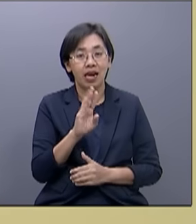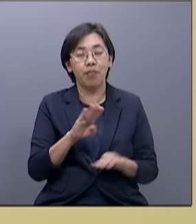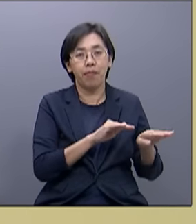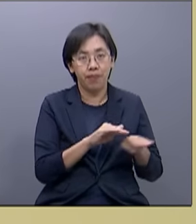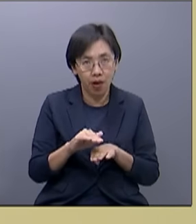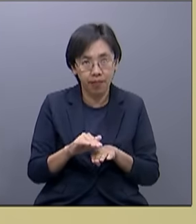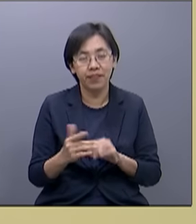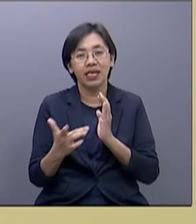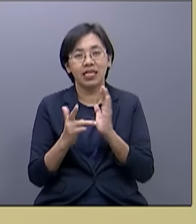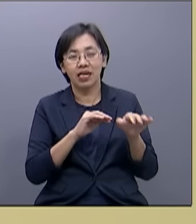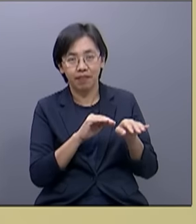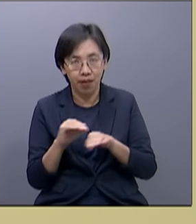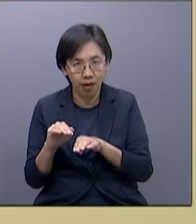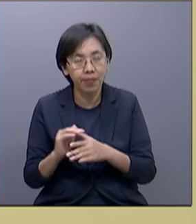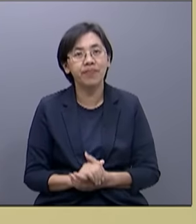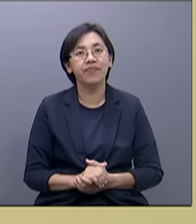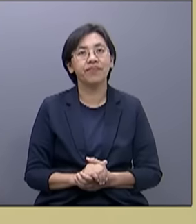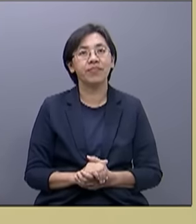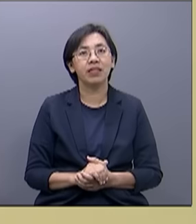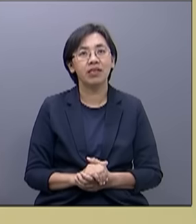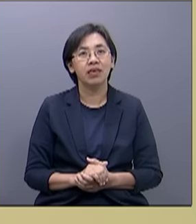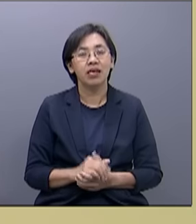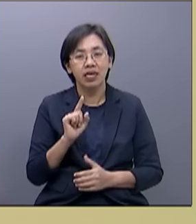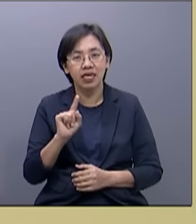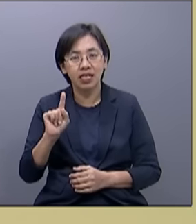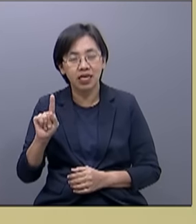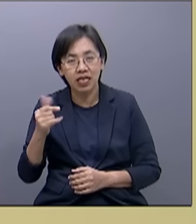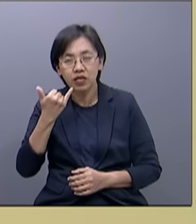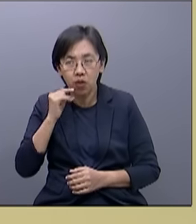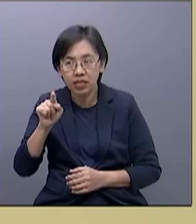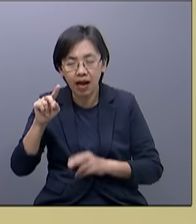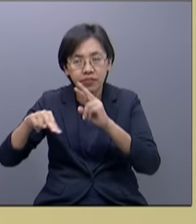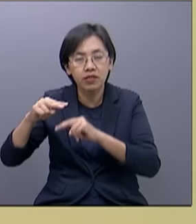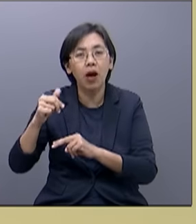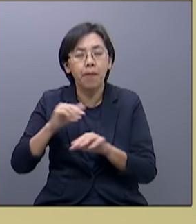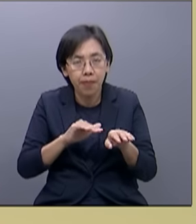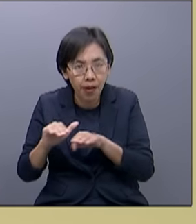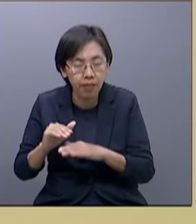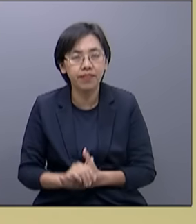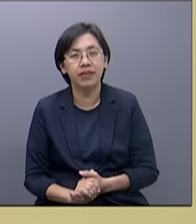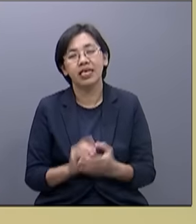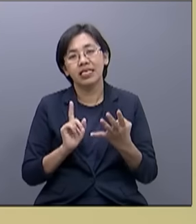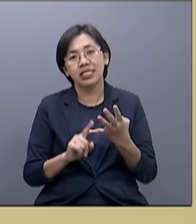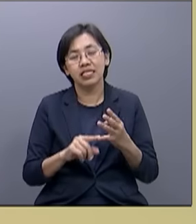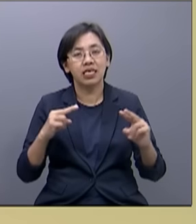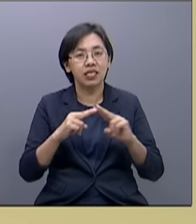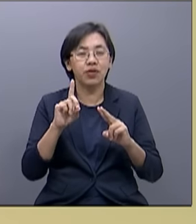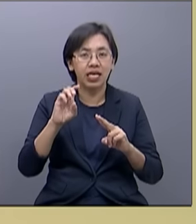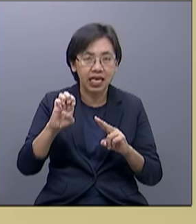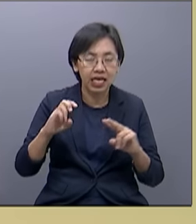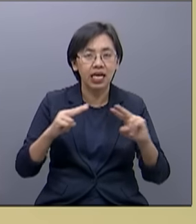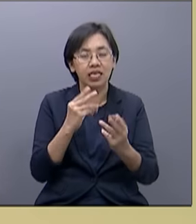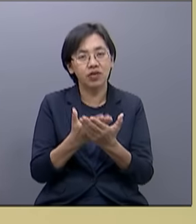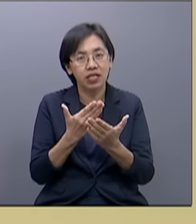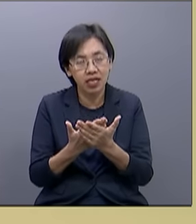ระบบเทคนิคอลไม่ว่าจะเป็นช่องทาง 11 1111ในการตรวจสอบหรือว่าหน่วยงานของกระทรวง deกระทรวงการคลังหรือ